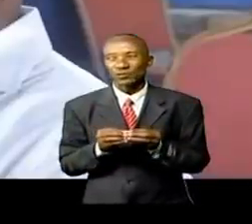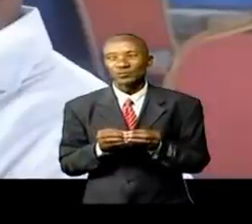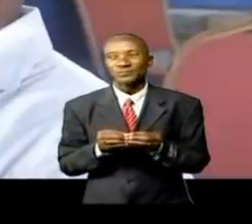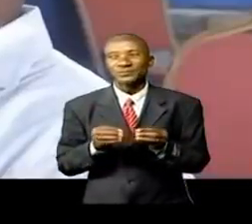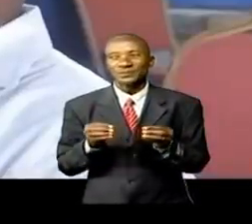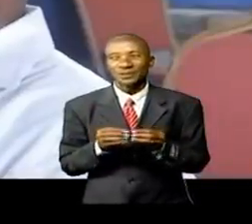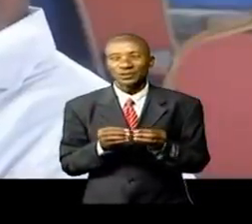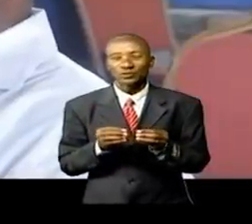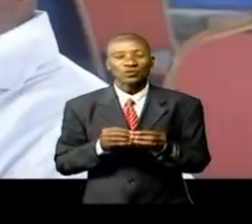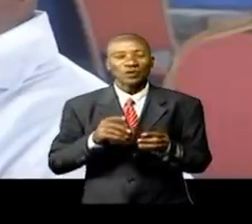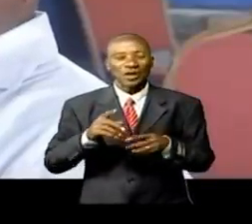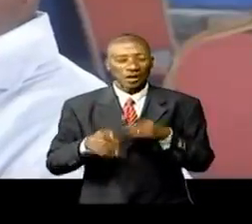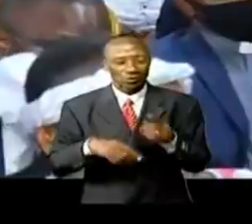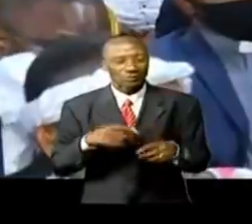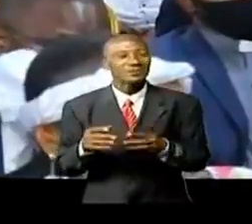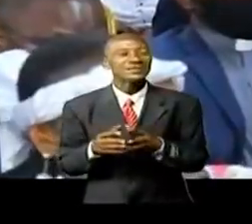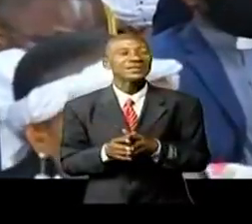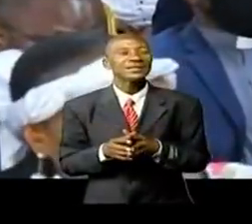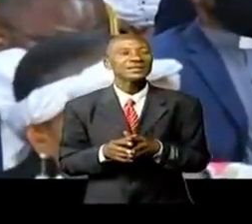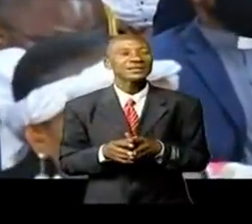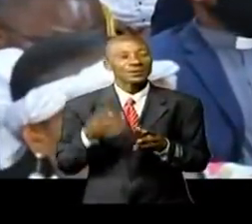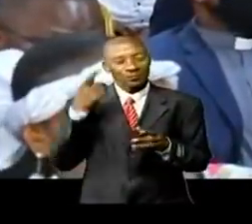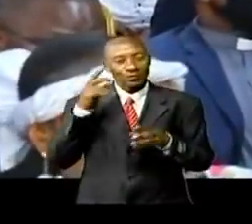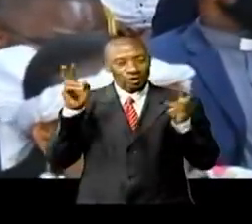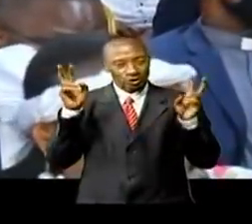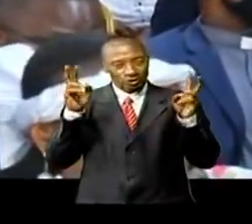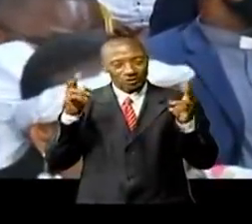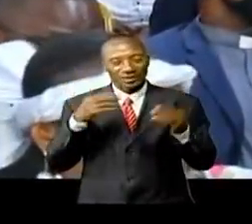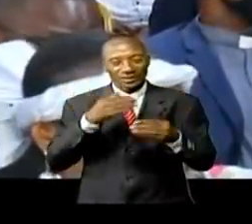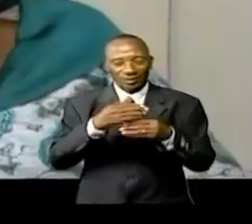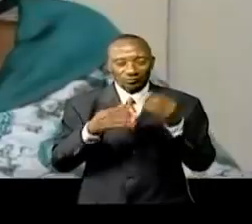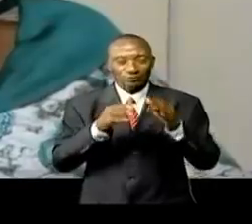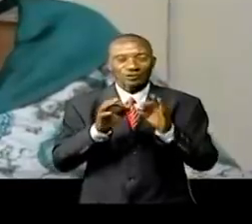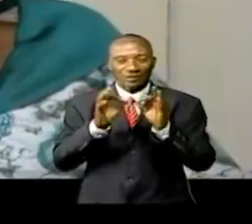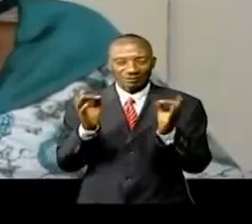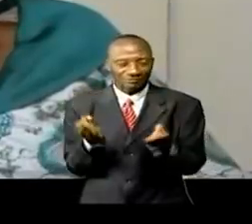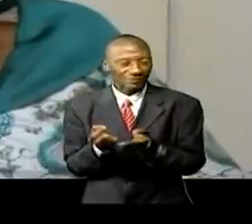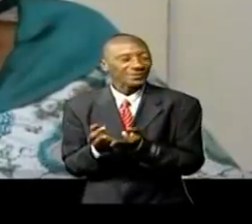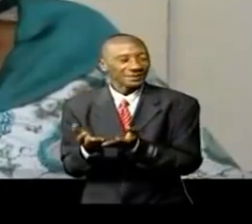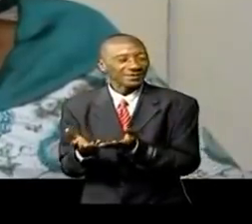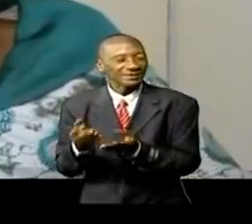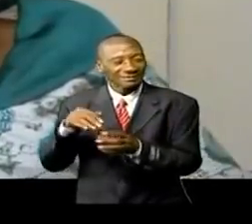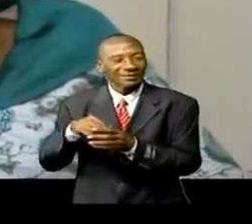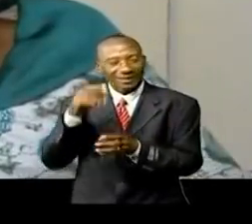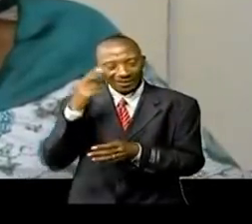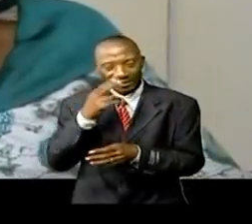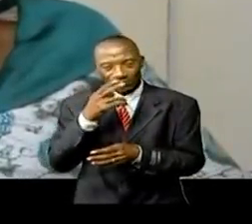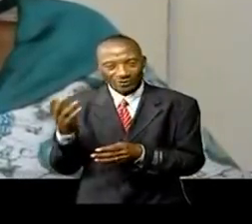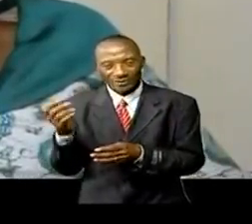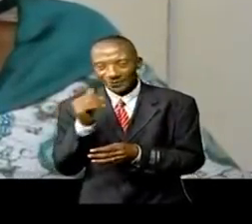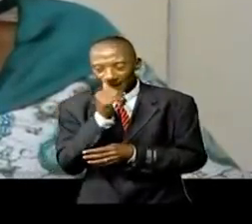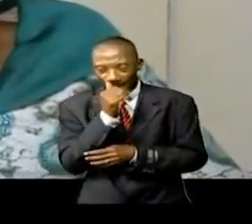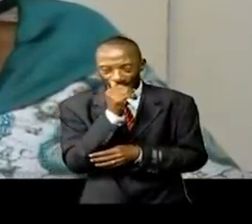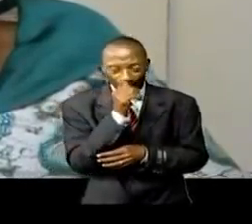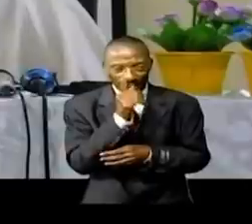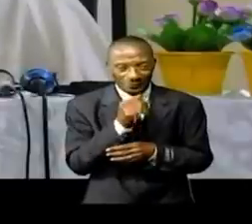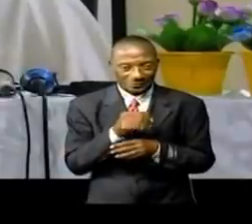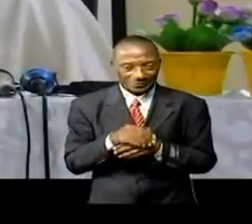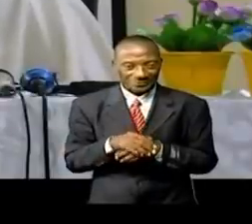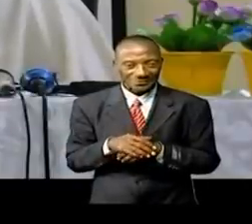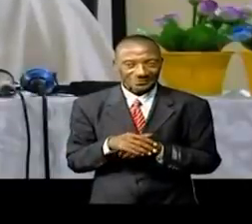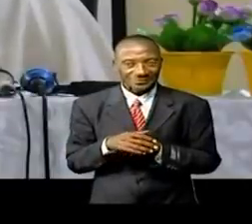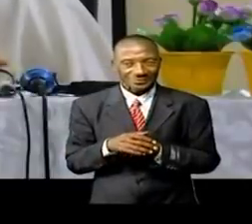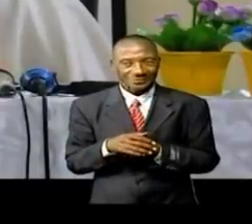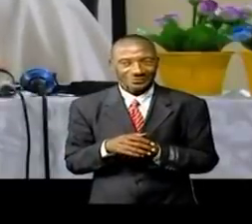les thèmes « Regard nouveau sur la famille à la lumière de l'exhortation apostolique post-synodale à Maurice Laetitia du pape François ». Il